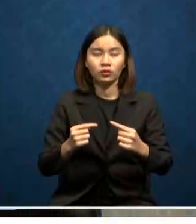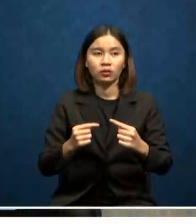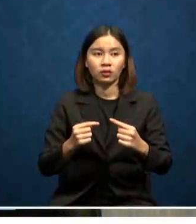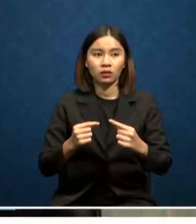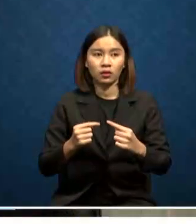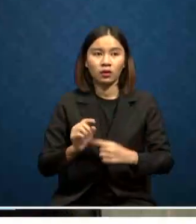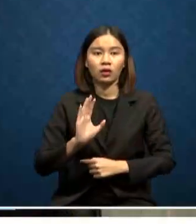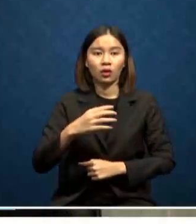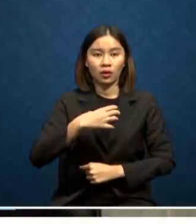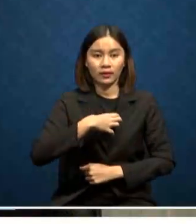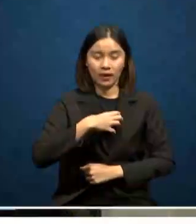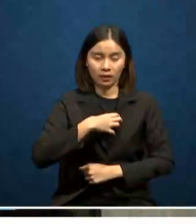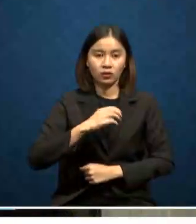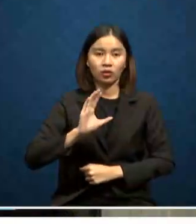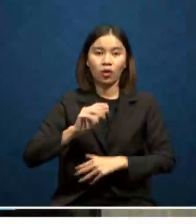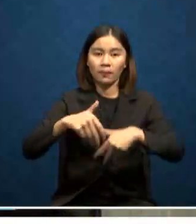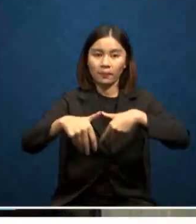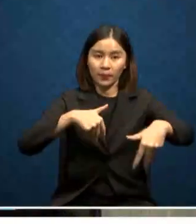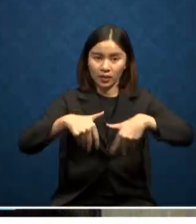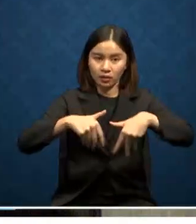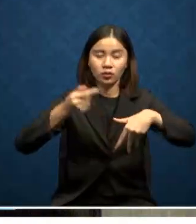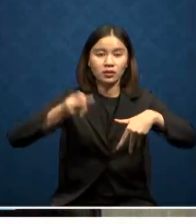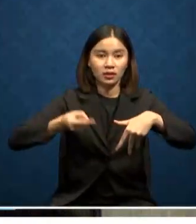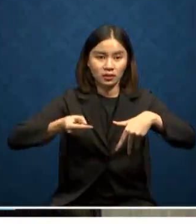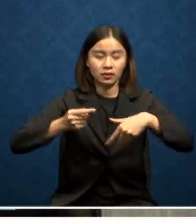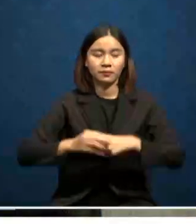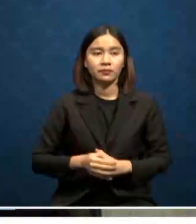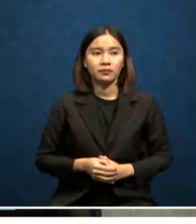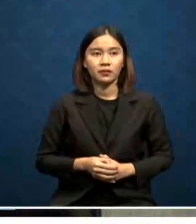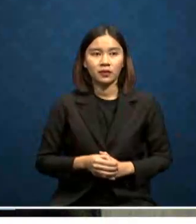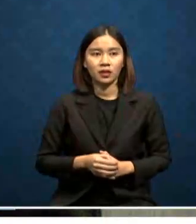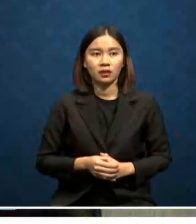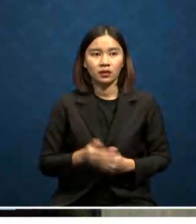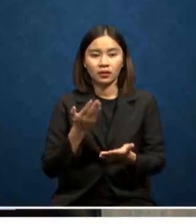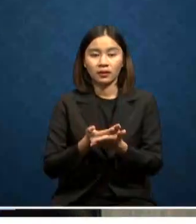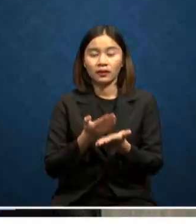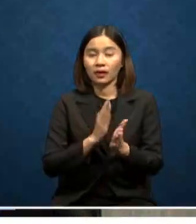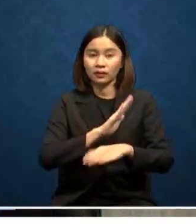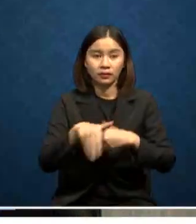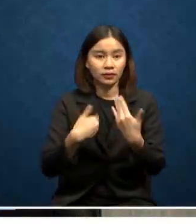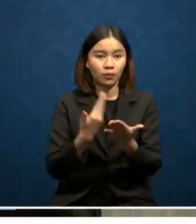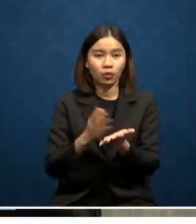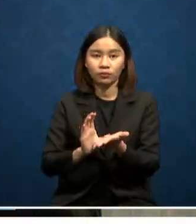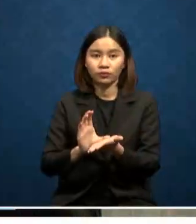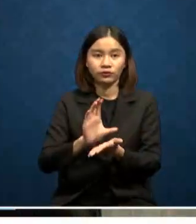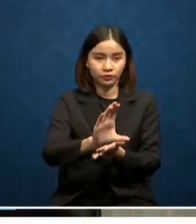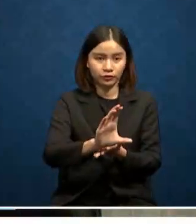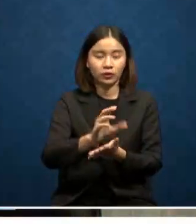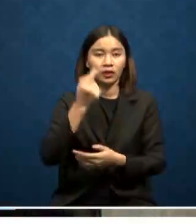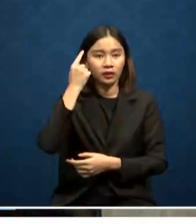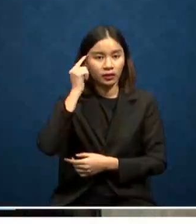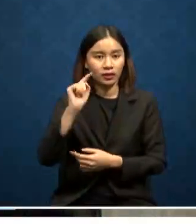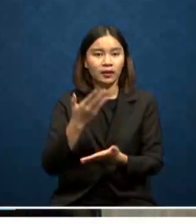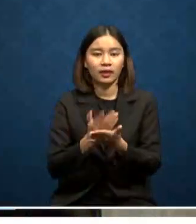ความประสงค์ความต้องการของประชาชนที่แท้จริงแล้วก็เงินทุกบาททุกสตางค์ที่ลงไปนั้นน่าจะได้ใ